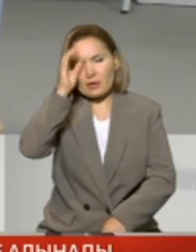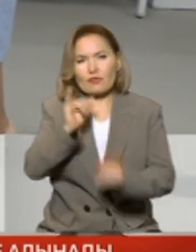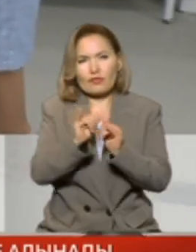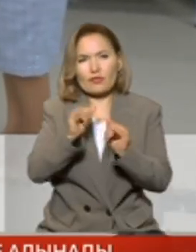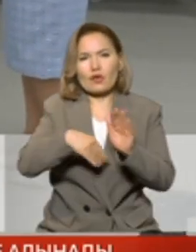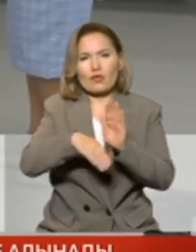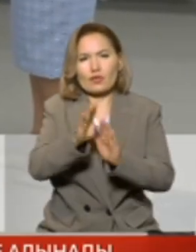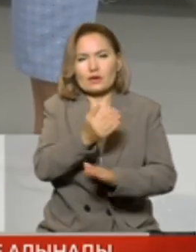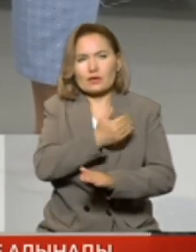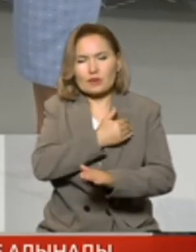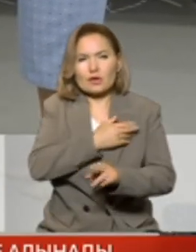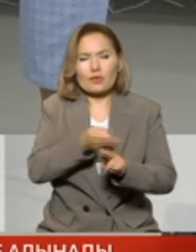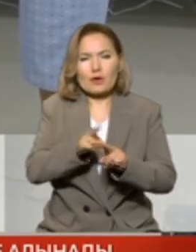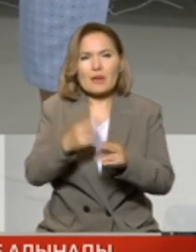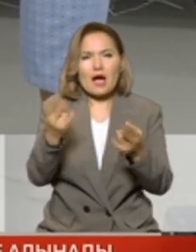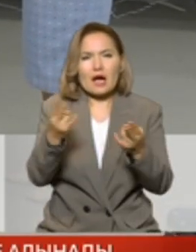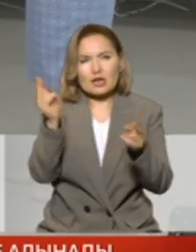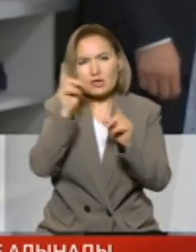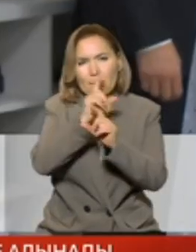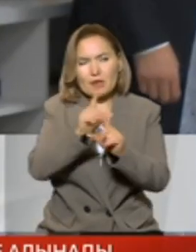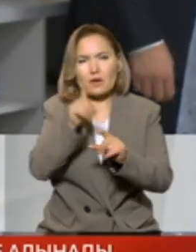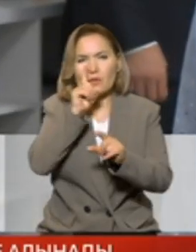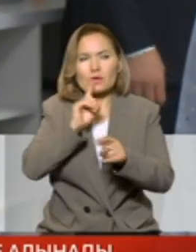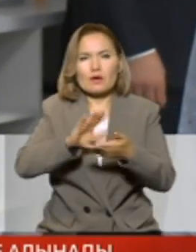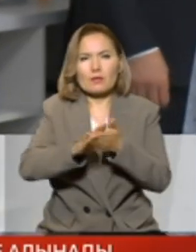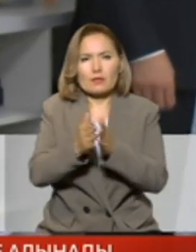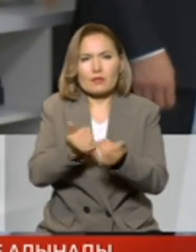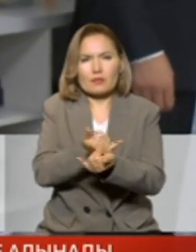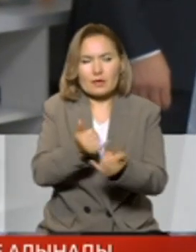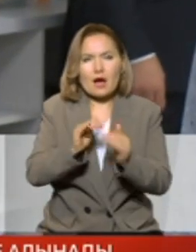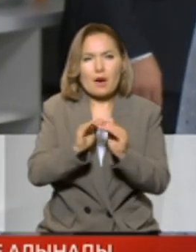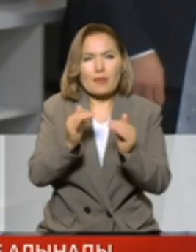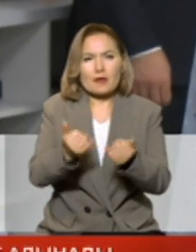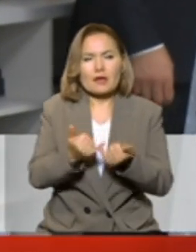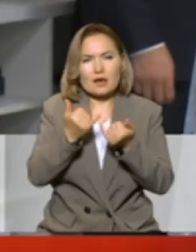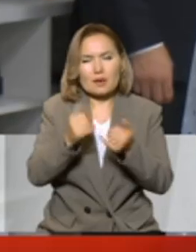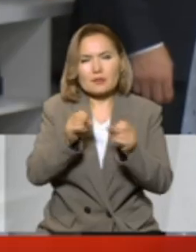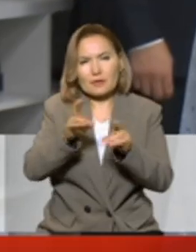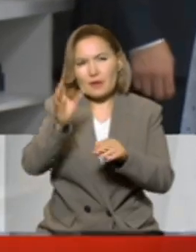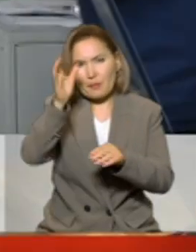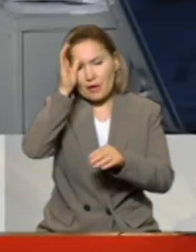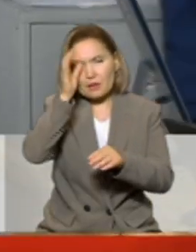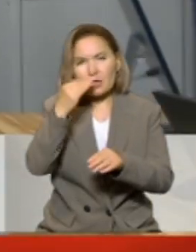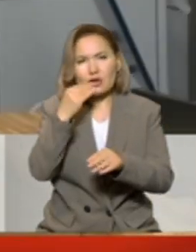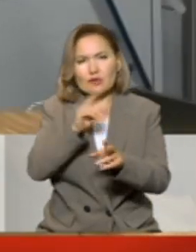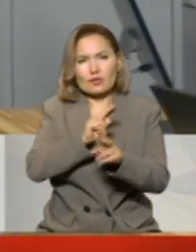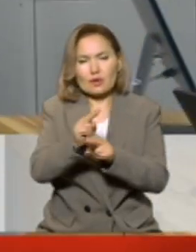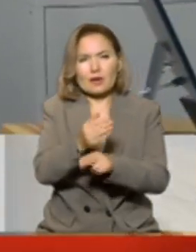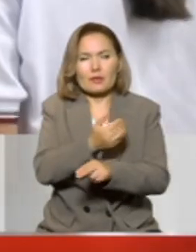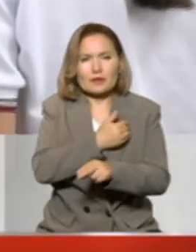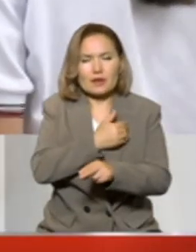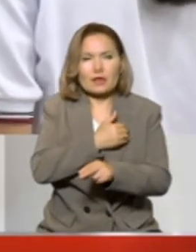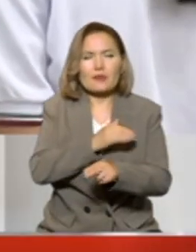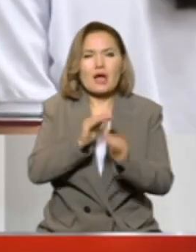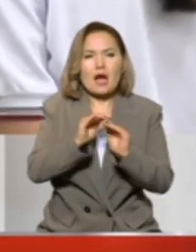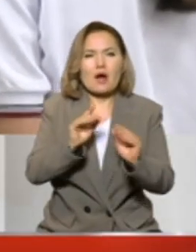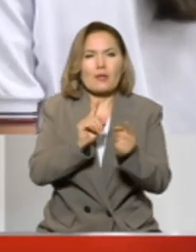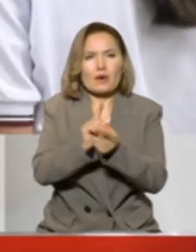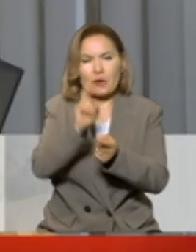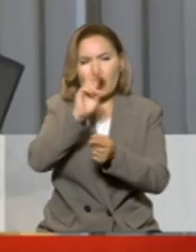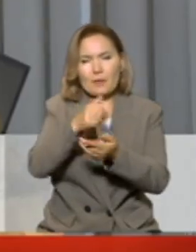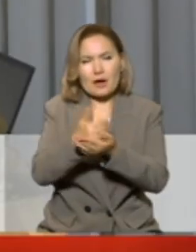қажет нәрсе, қажет білім, сондықтан балаларымыз білімді болсын деп тілеймін. Оқушылармен тілдескен мемлекет